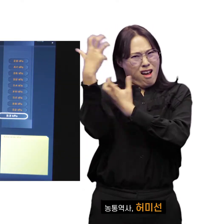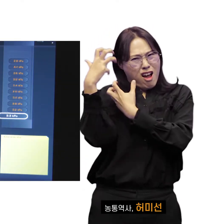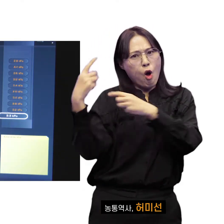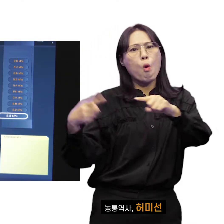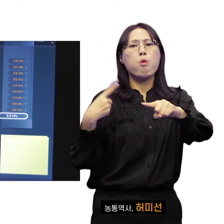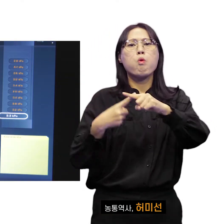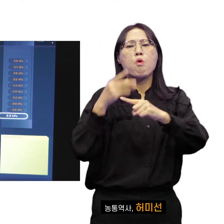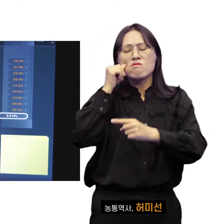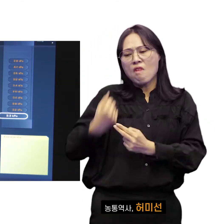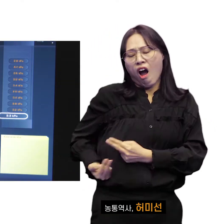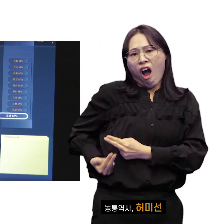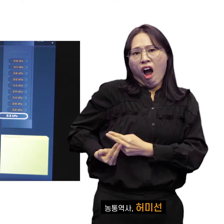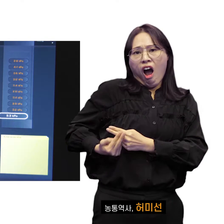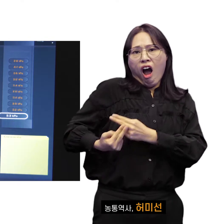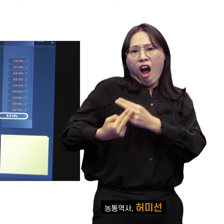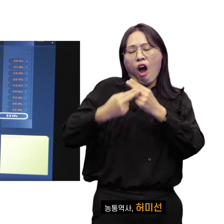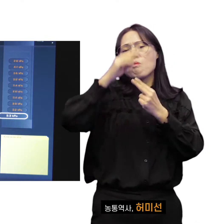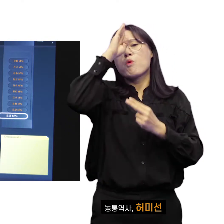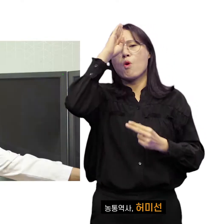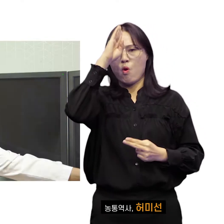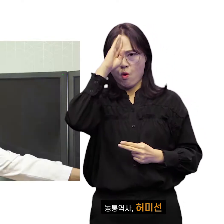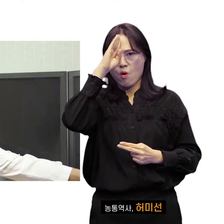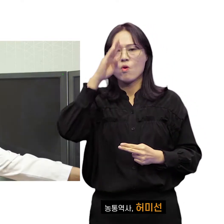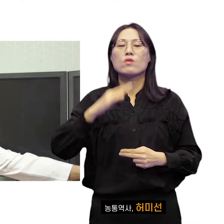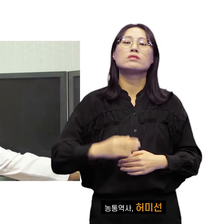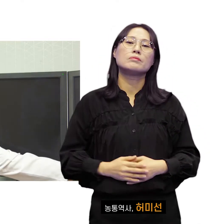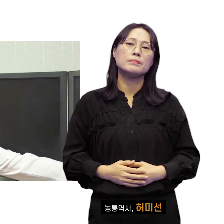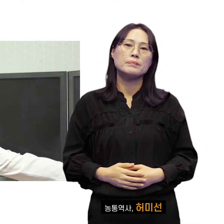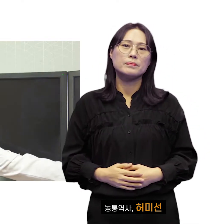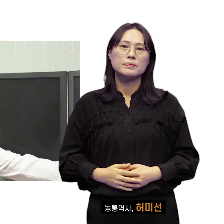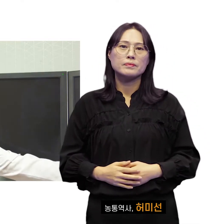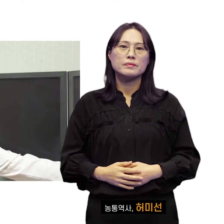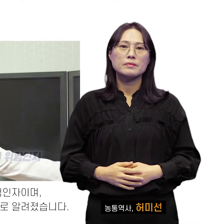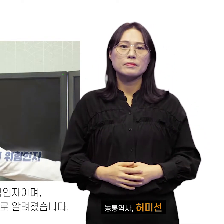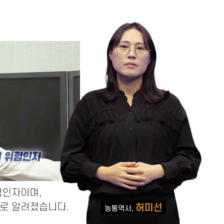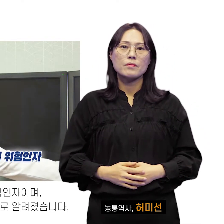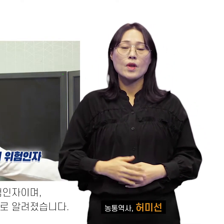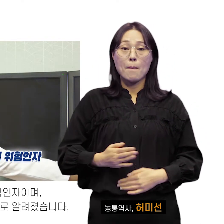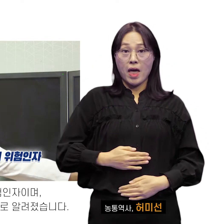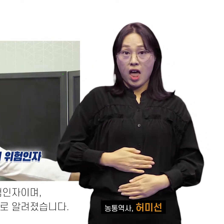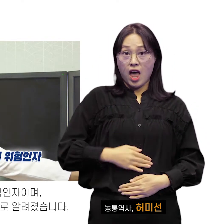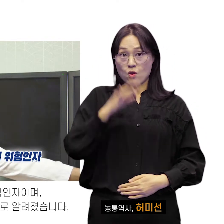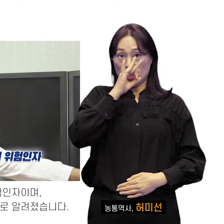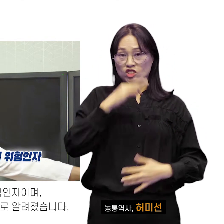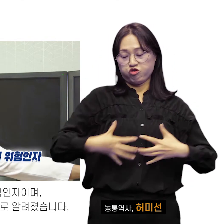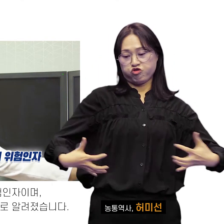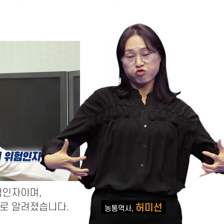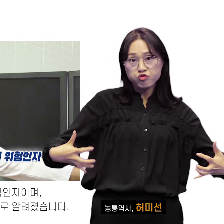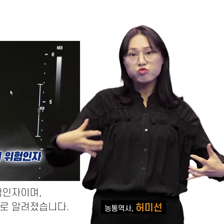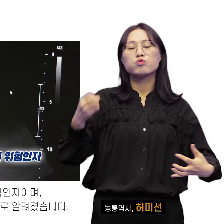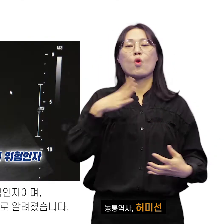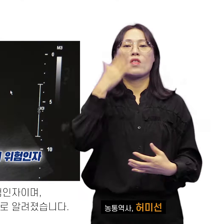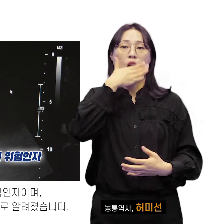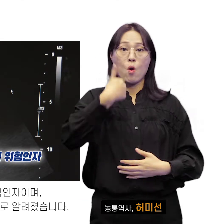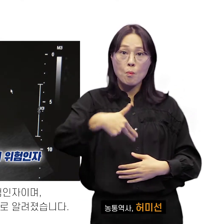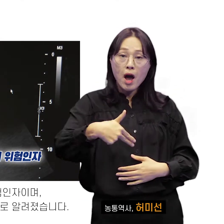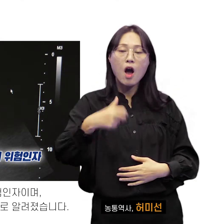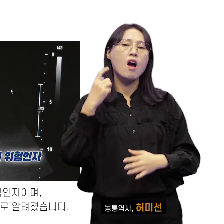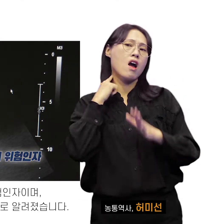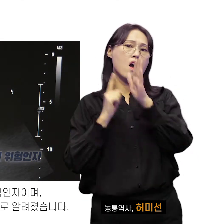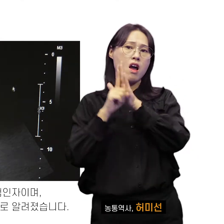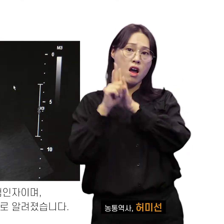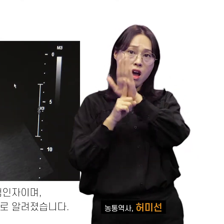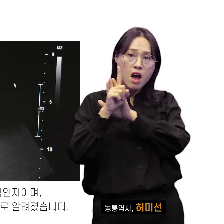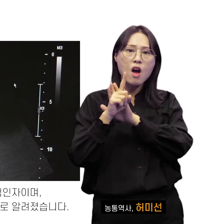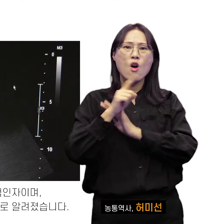술을 많이 마시는 사람처럼 간에 지방이 축적되는 질환인데요. 복부 비만, 당뇨병 및 고지혈증이 위험